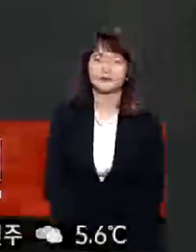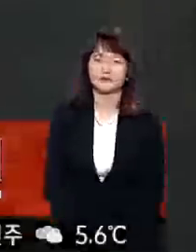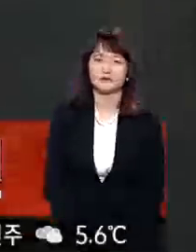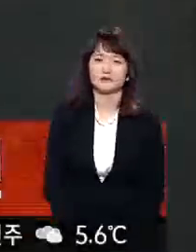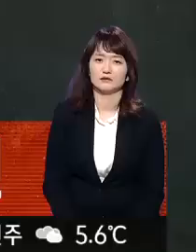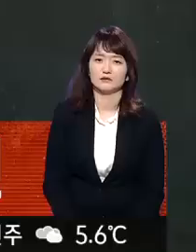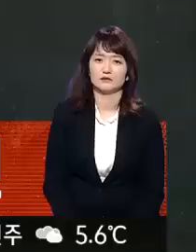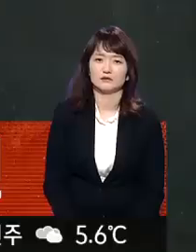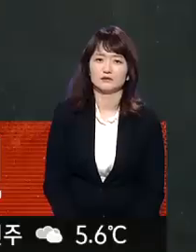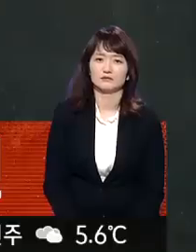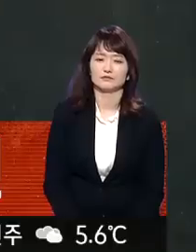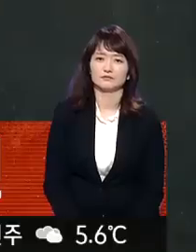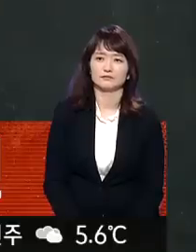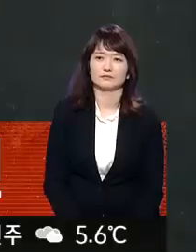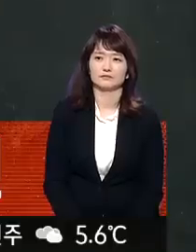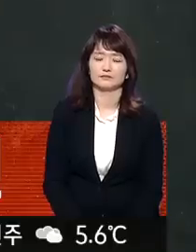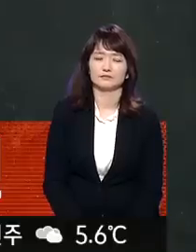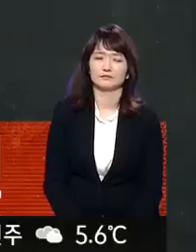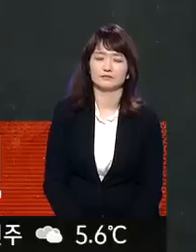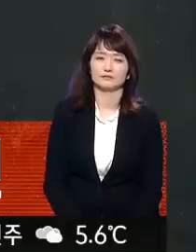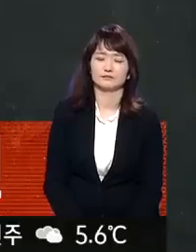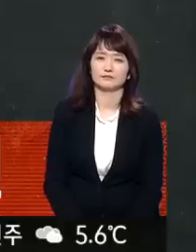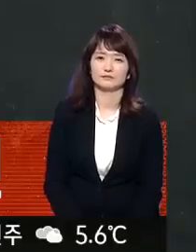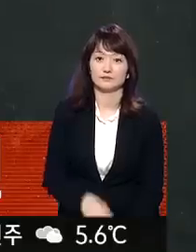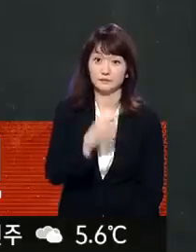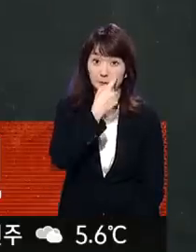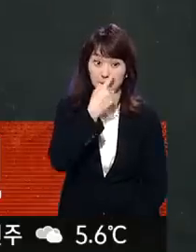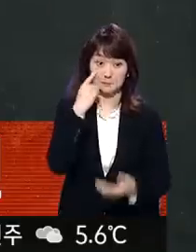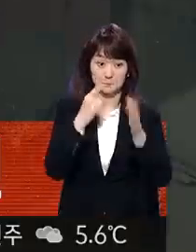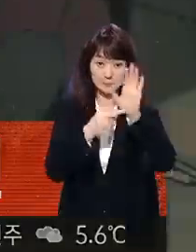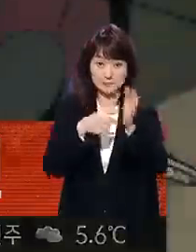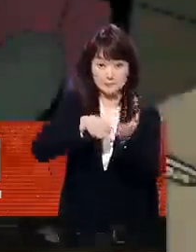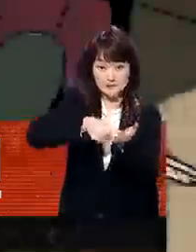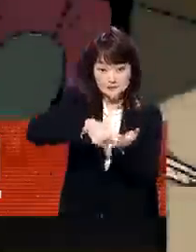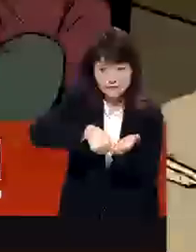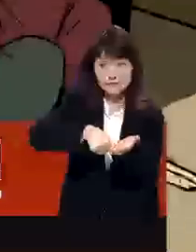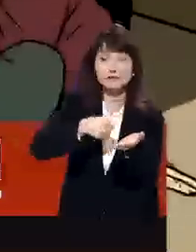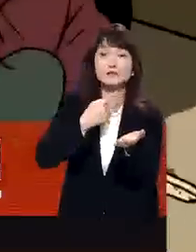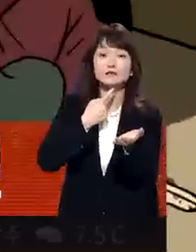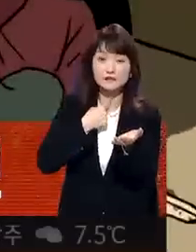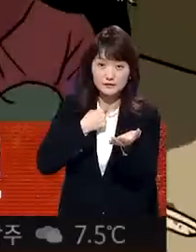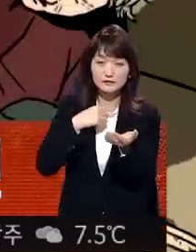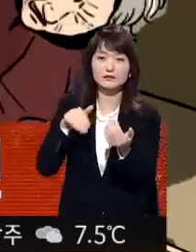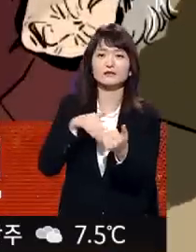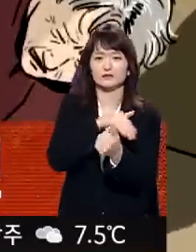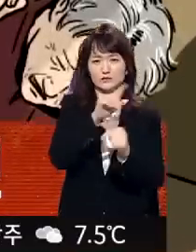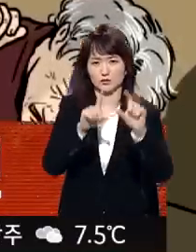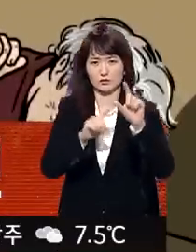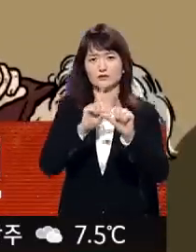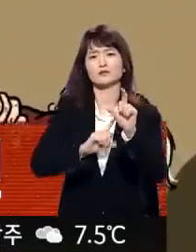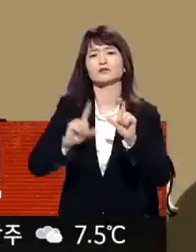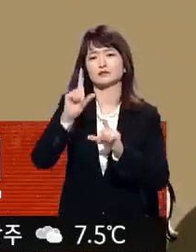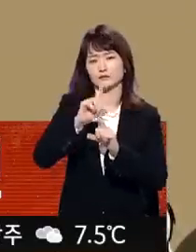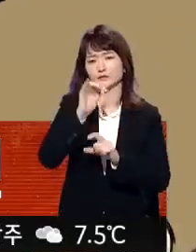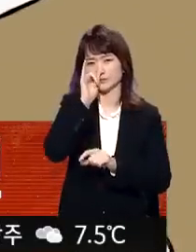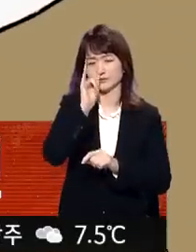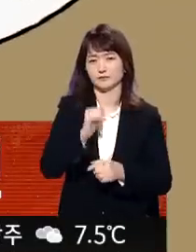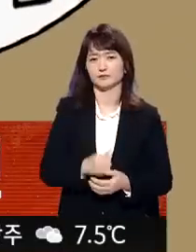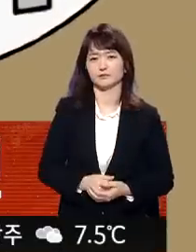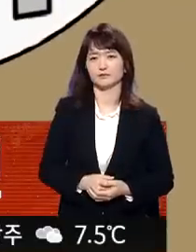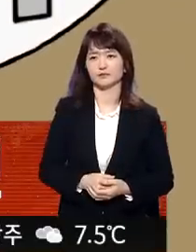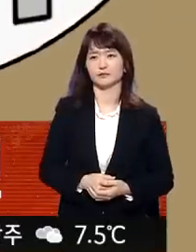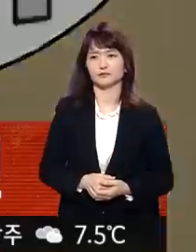참. 이 밖에도 증거인멸을 시도하려 했던 정황들이 더 있었죠. 네, 사실